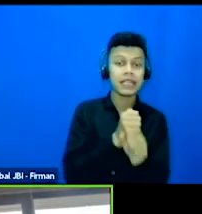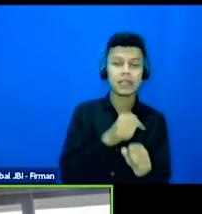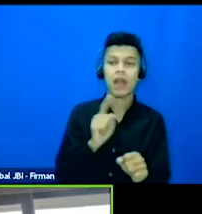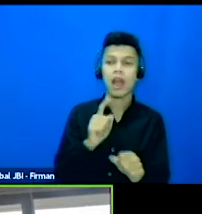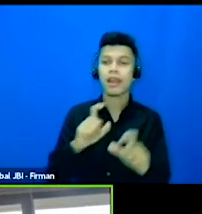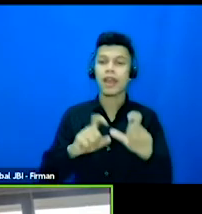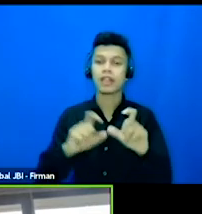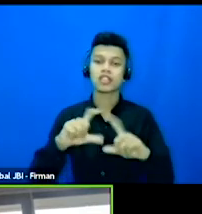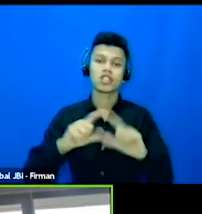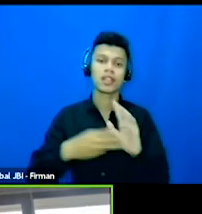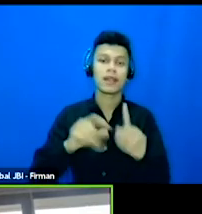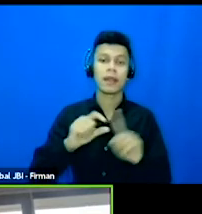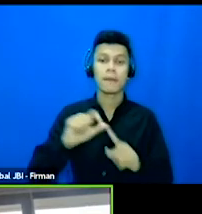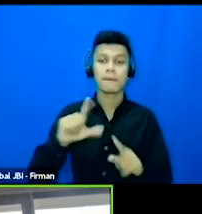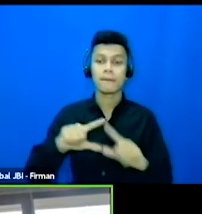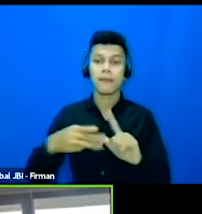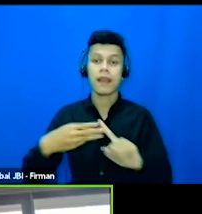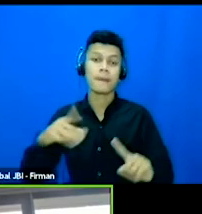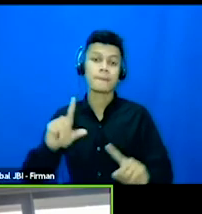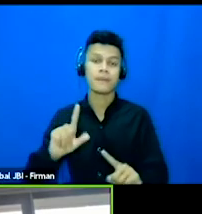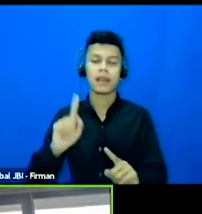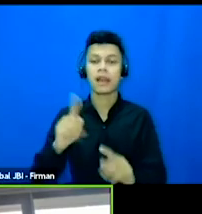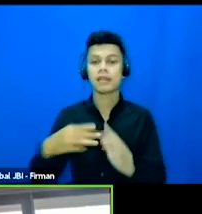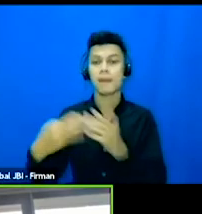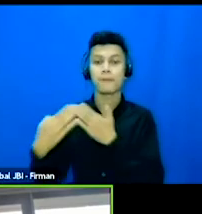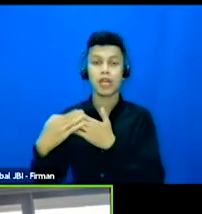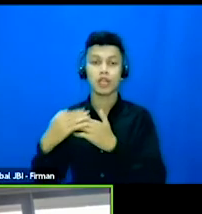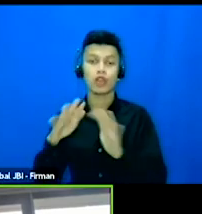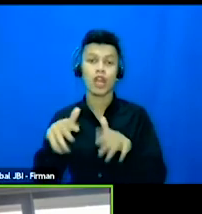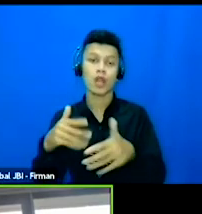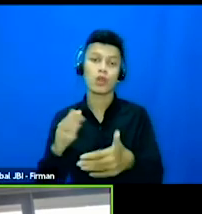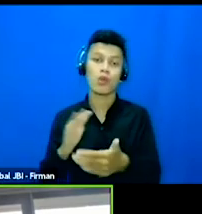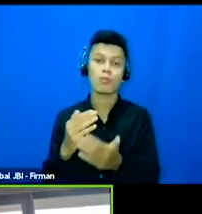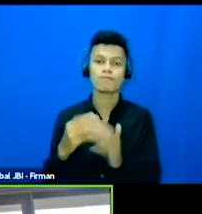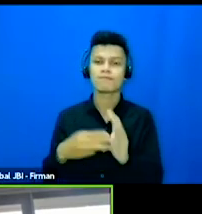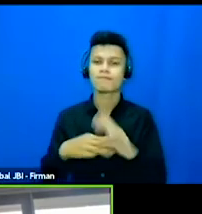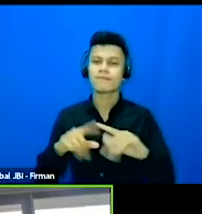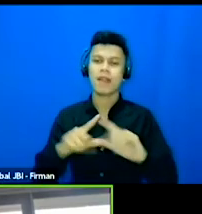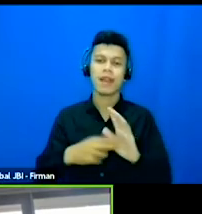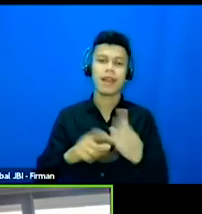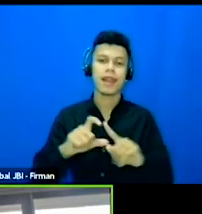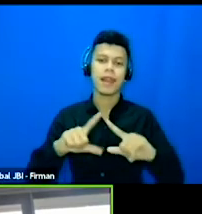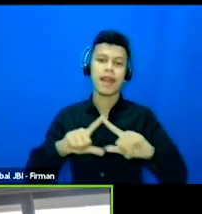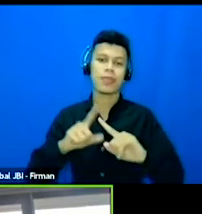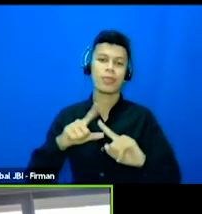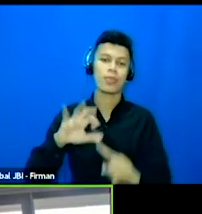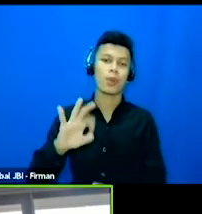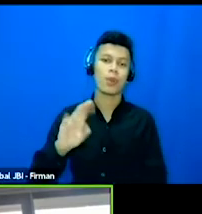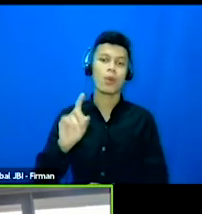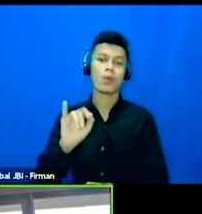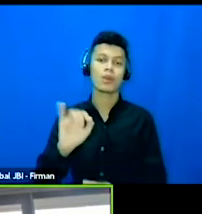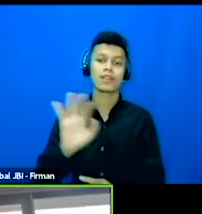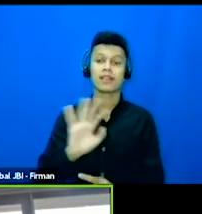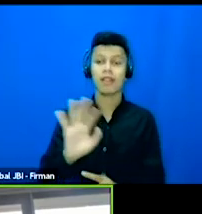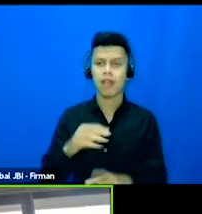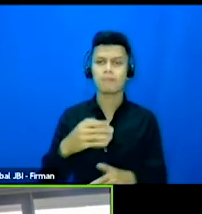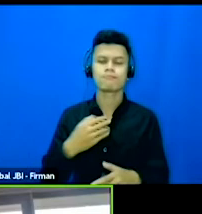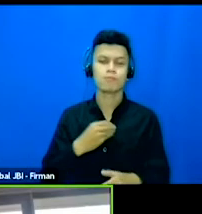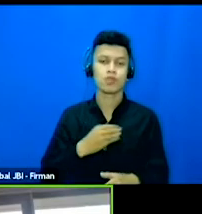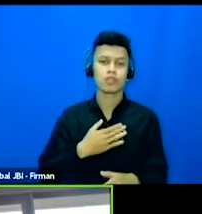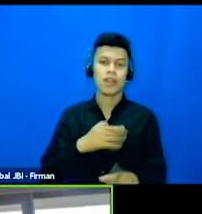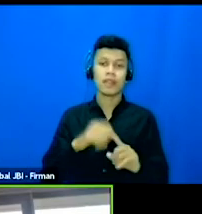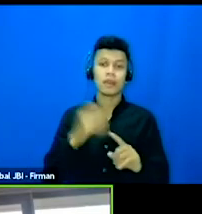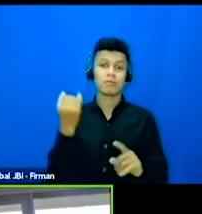scan label ada yang yang mandatory maupun non-mandatory Nah mungkin dari dari sekian kategori label